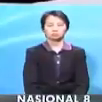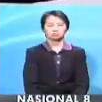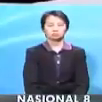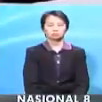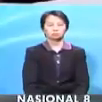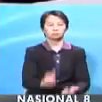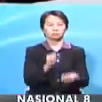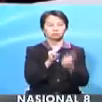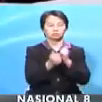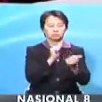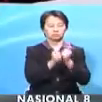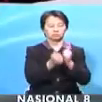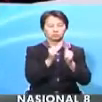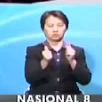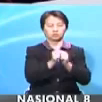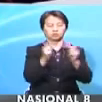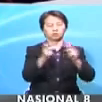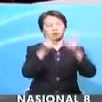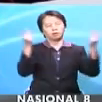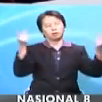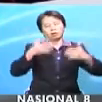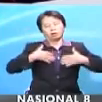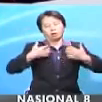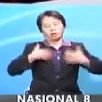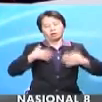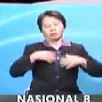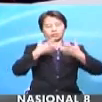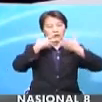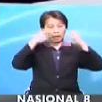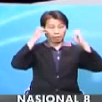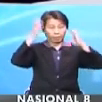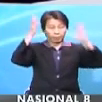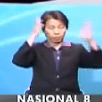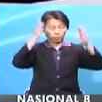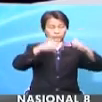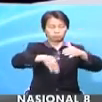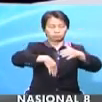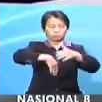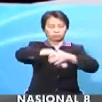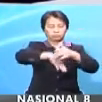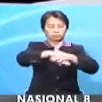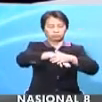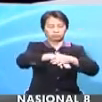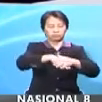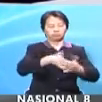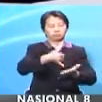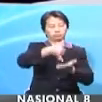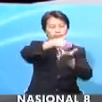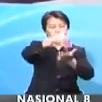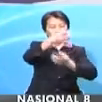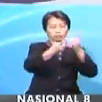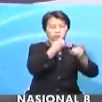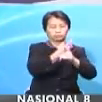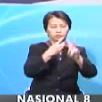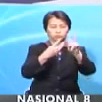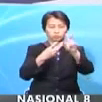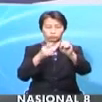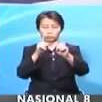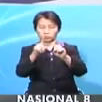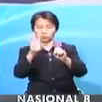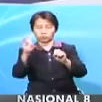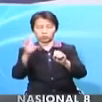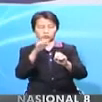masukkan kami bulatkan dengan kabar gembira melibatkan skuad harimau Malaya bola sepak kelihatan Piala Dunia 2018 dan